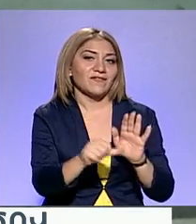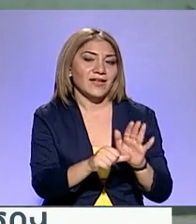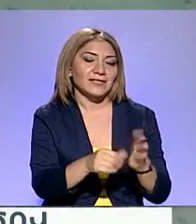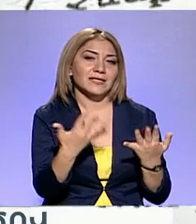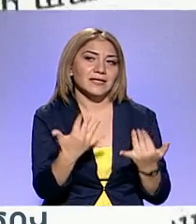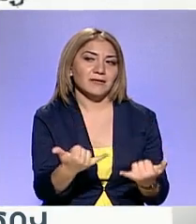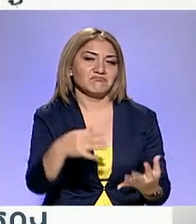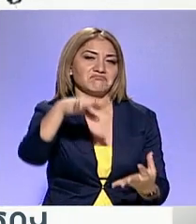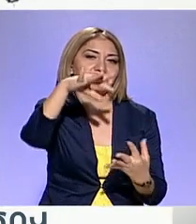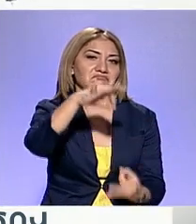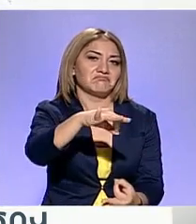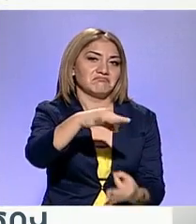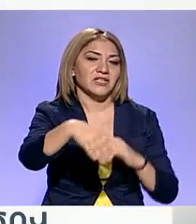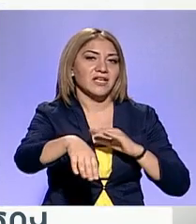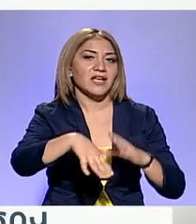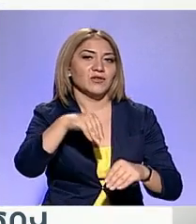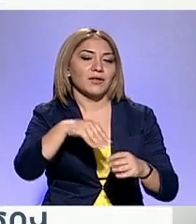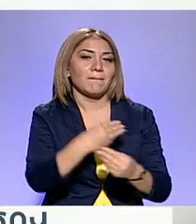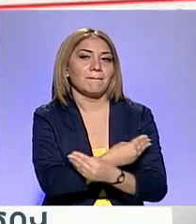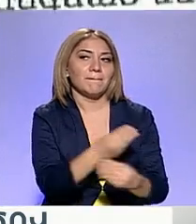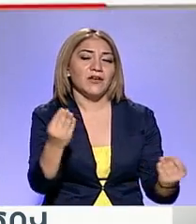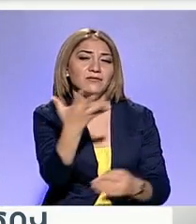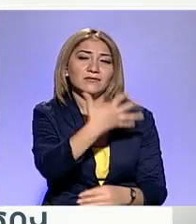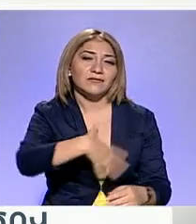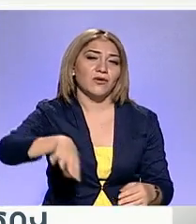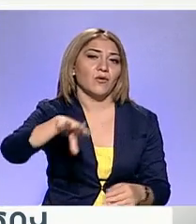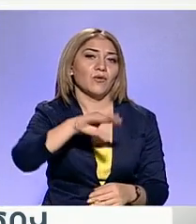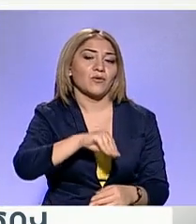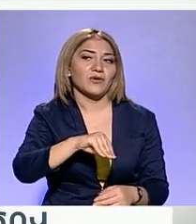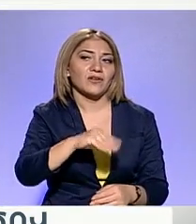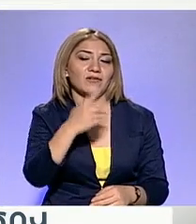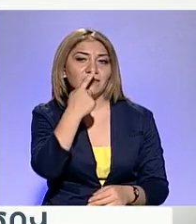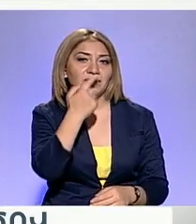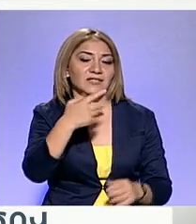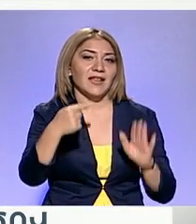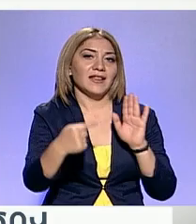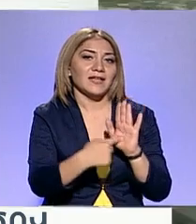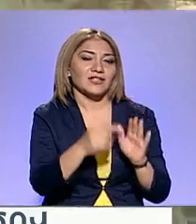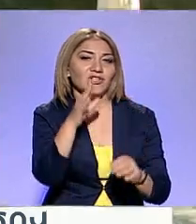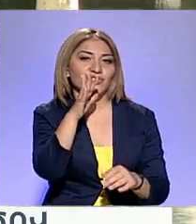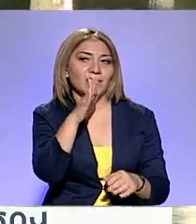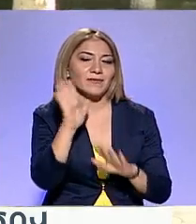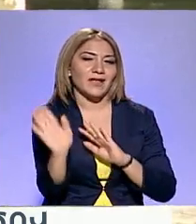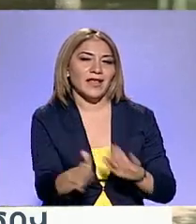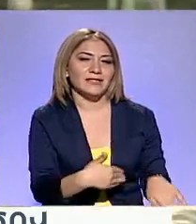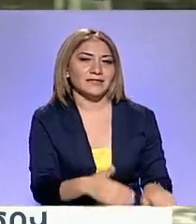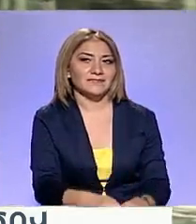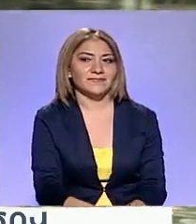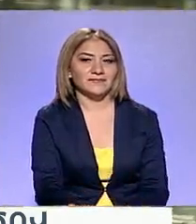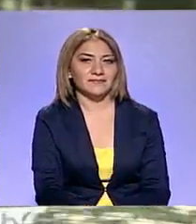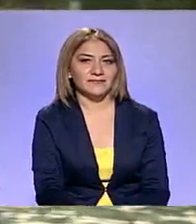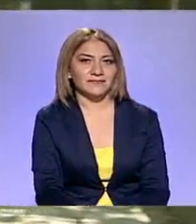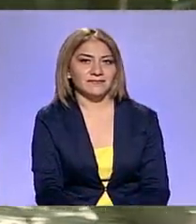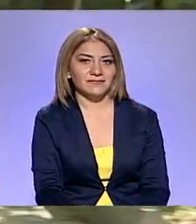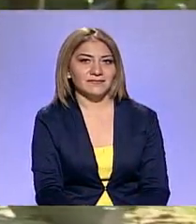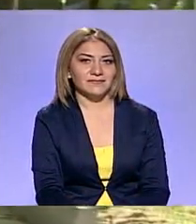այժմ ԱՄԱ-ի է ընտրակաշարքի բաժանման ուղեցույցի բոլոր ու հատկապես վերջին կետը ժամկետանց։ Սուսան Բադալյան, Վաչակամ